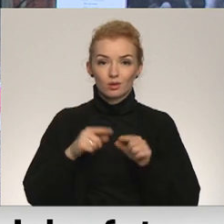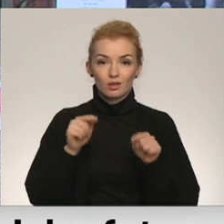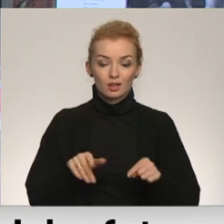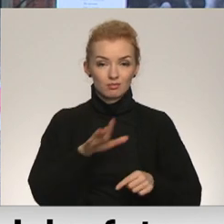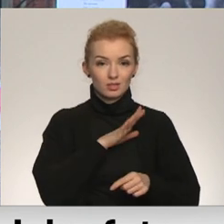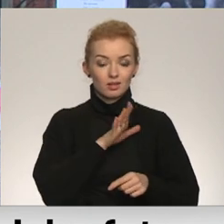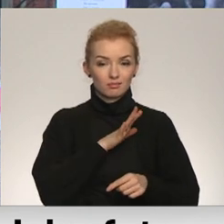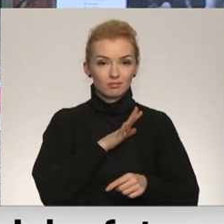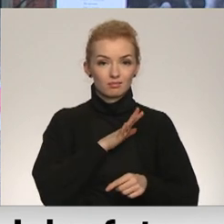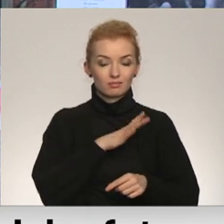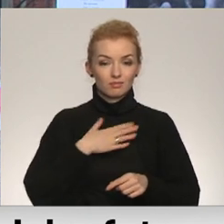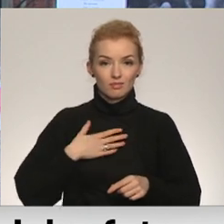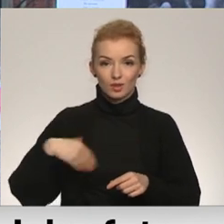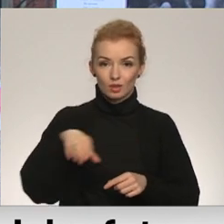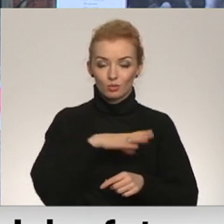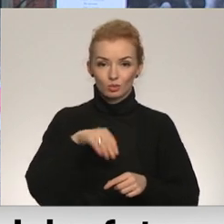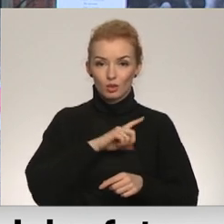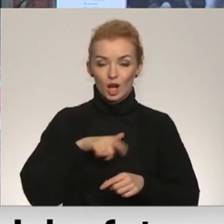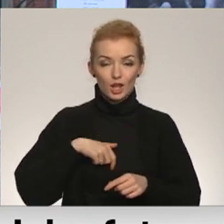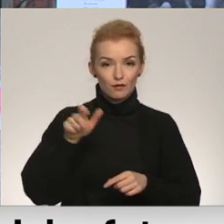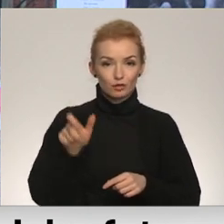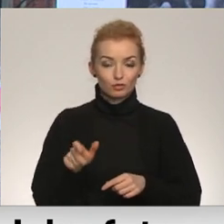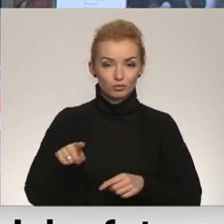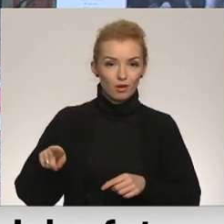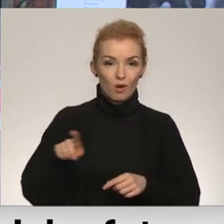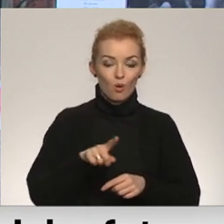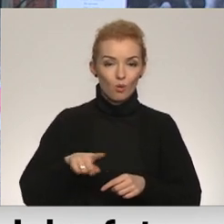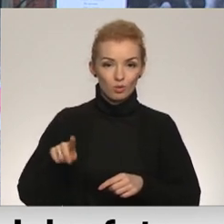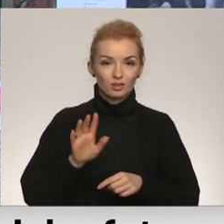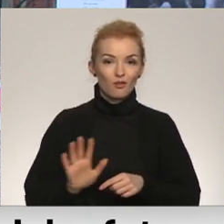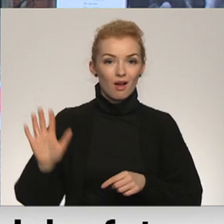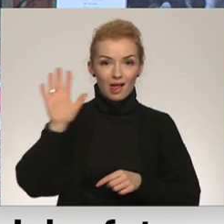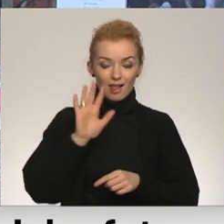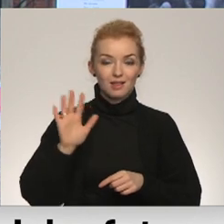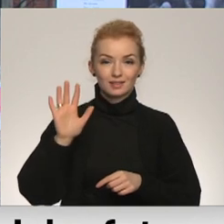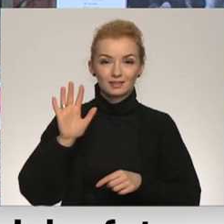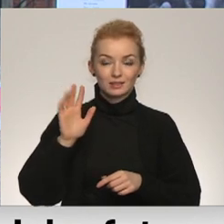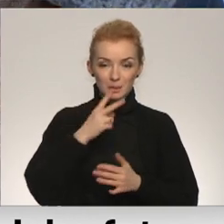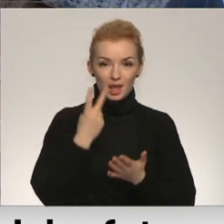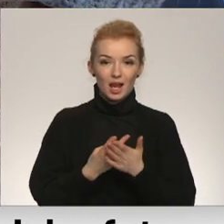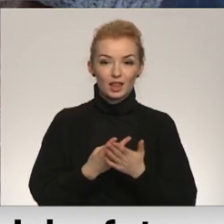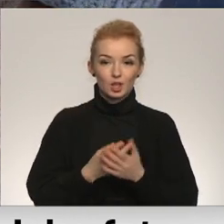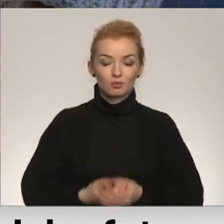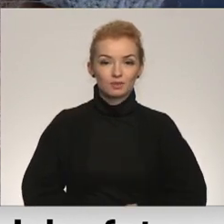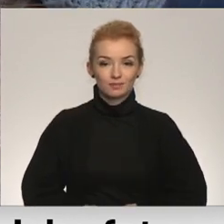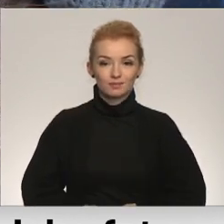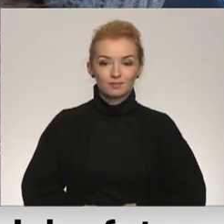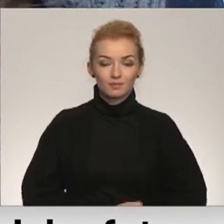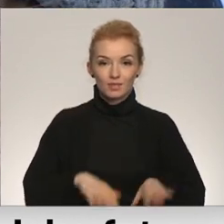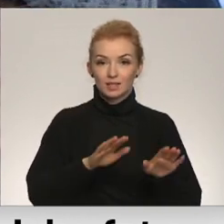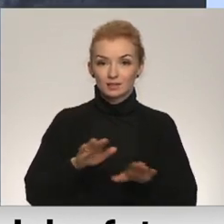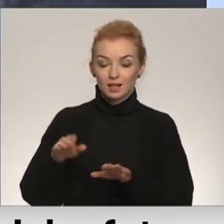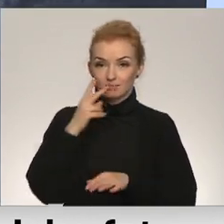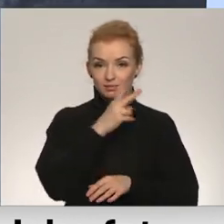bija mūsu latviešu nācijas, latviešu tautas valsts gribas pierādījums. Izstādi